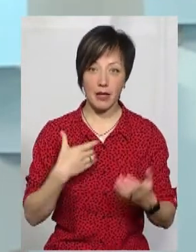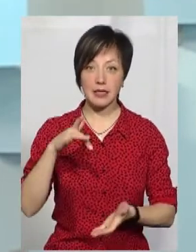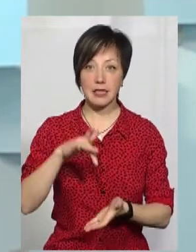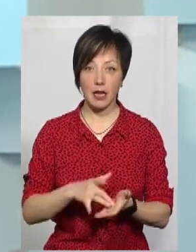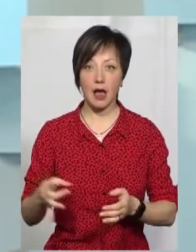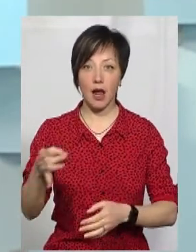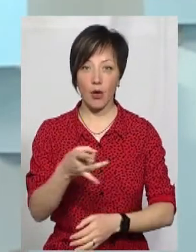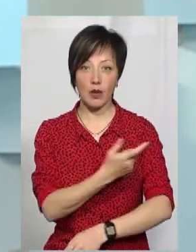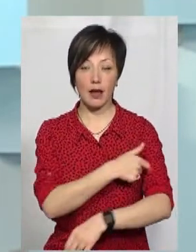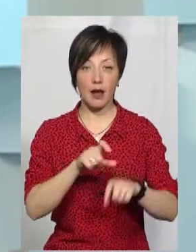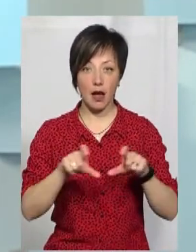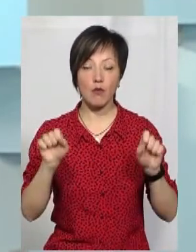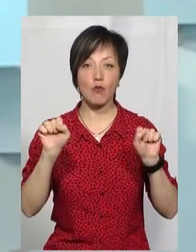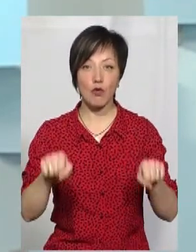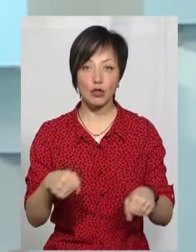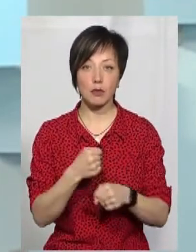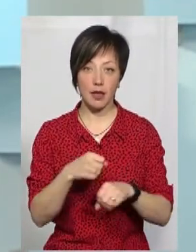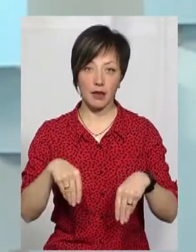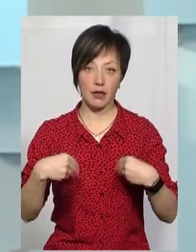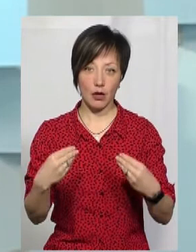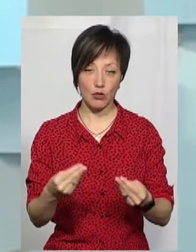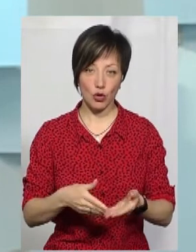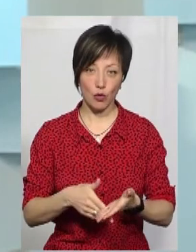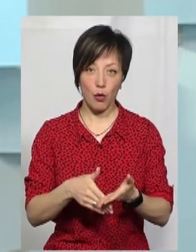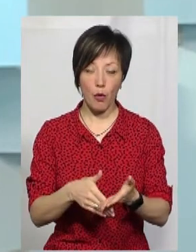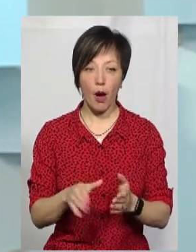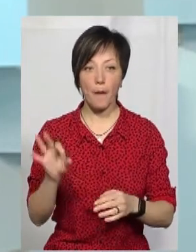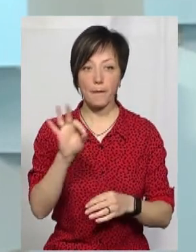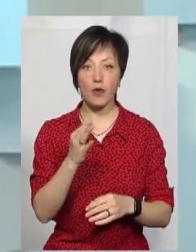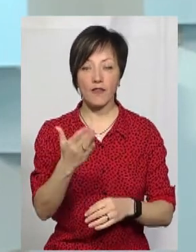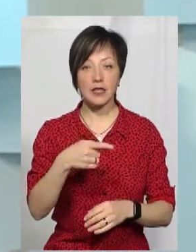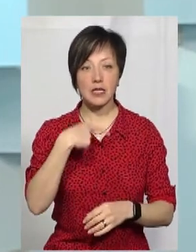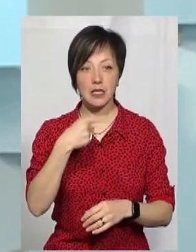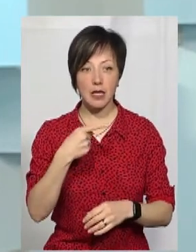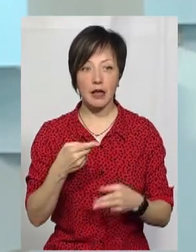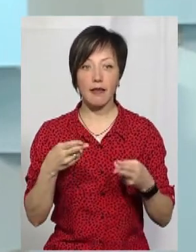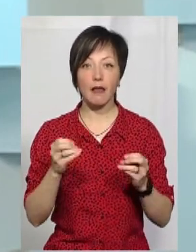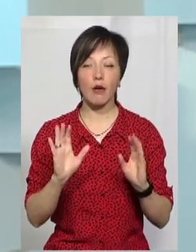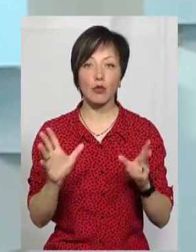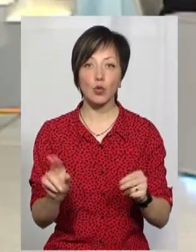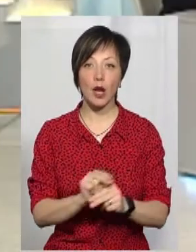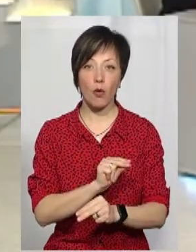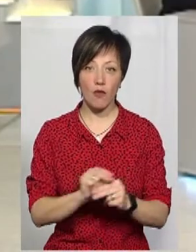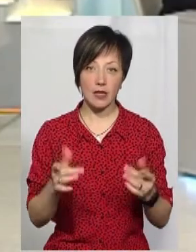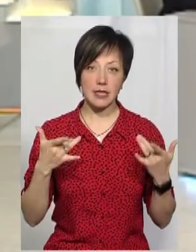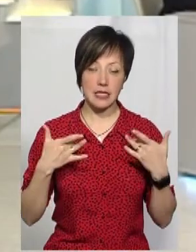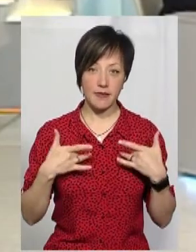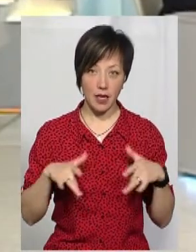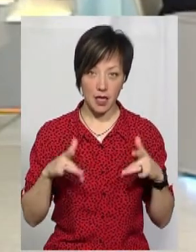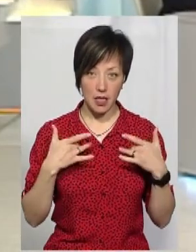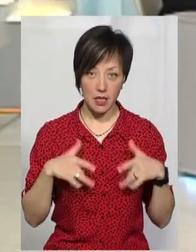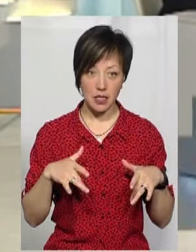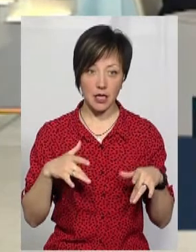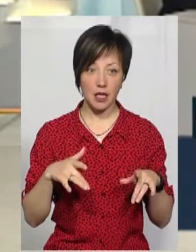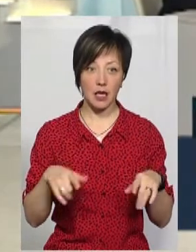лікарня Хмельницького району може працювати, надаючи медичну допомогу. А щодо того, що ви сказали, де будуть лікувати... Там звільнилися. Так, ну,